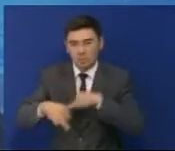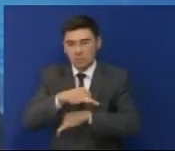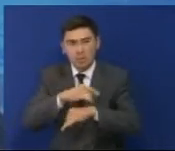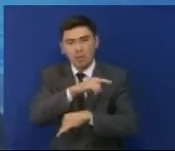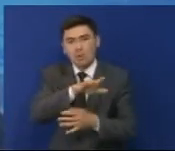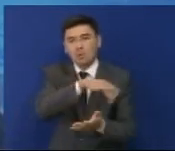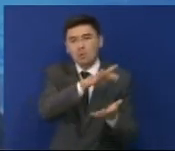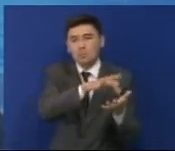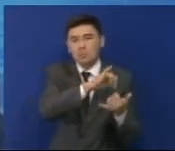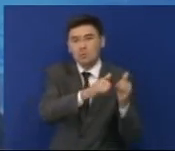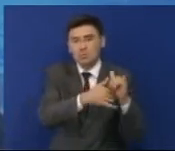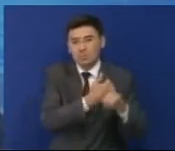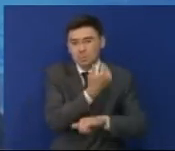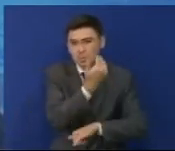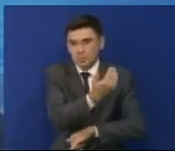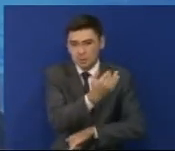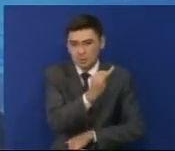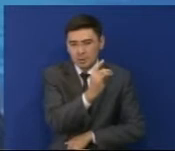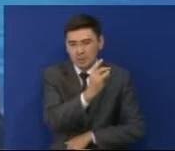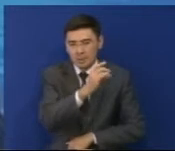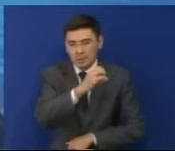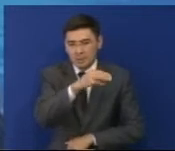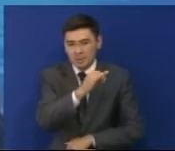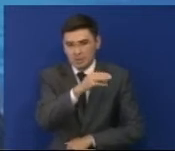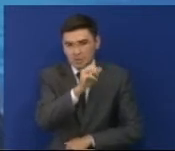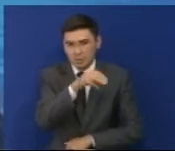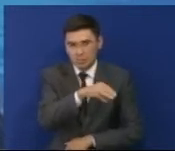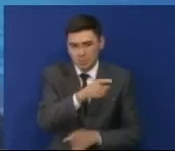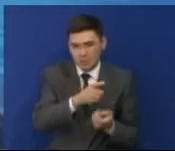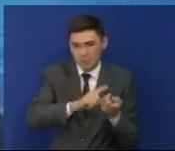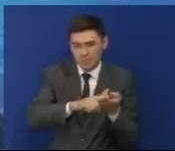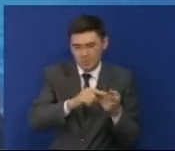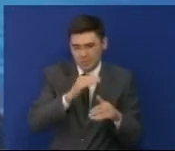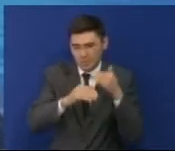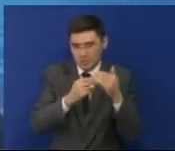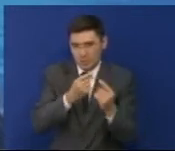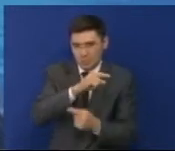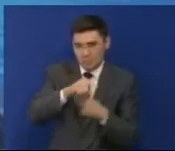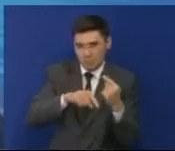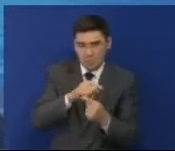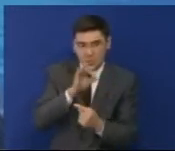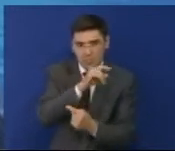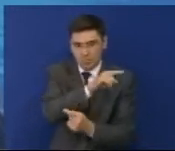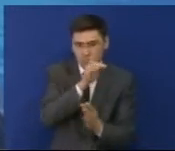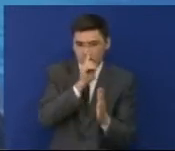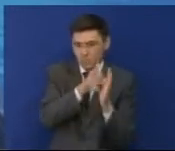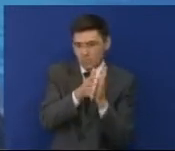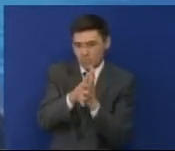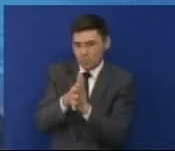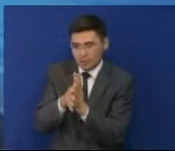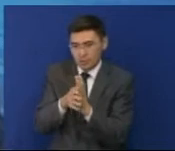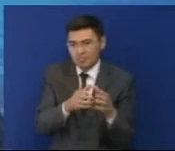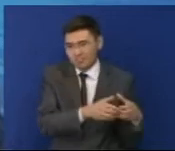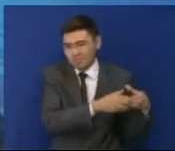Қазақстан облысы талдау және болжау институты мен шағын және орта бизнесті дамыту бойынша сараптамалық топтың өкілдері, Семей